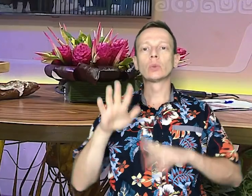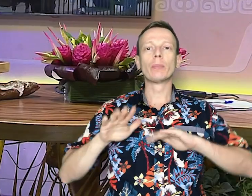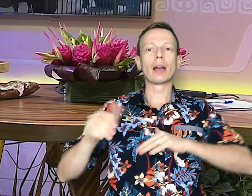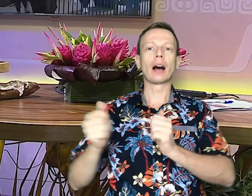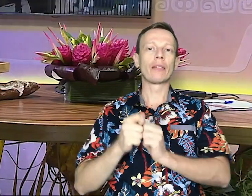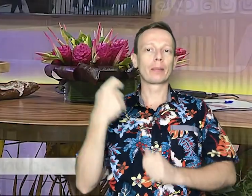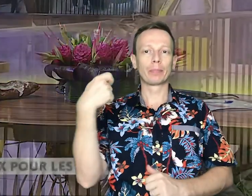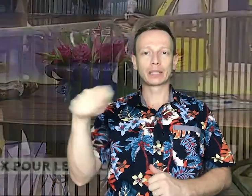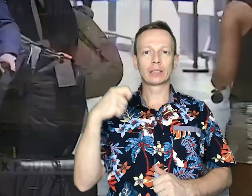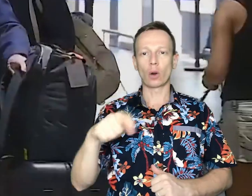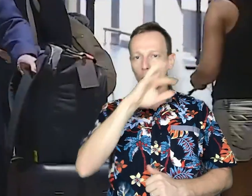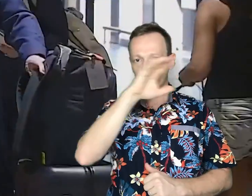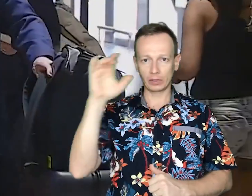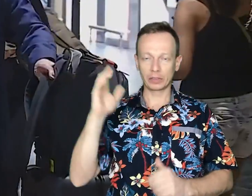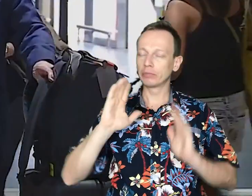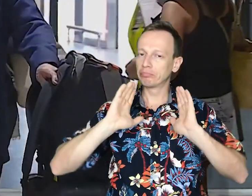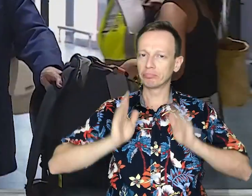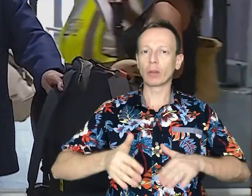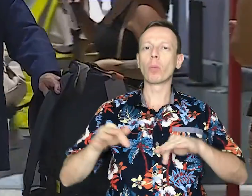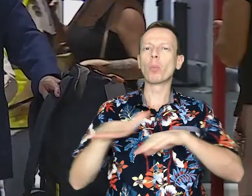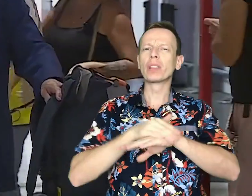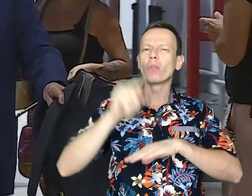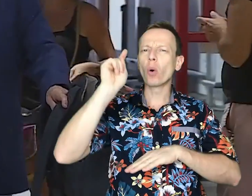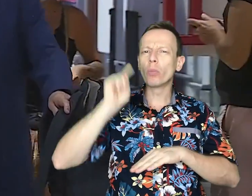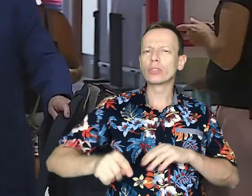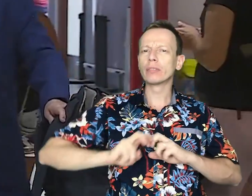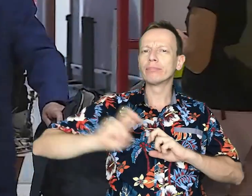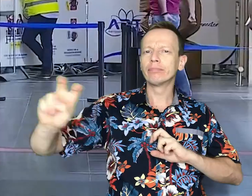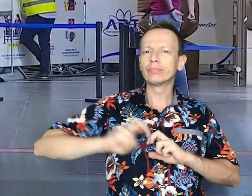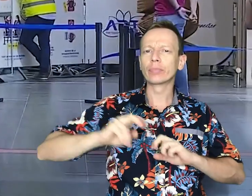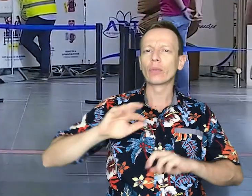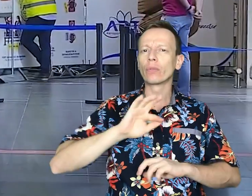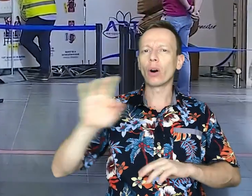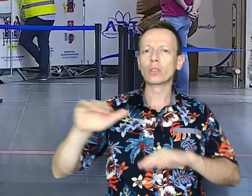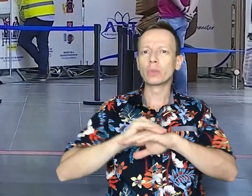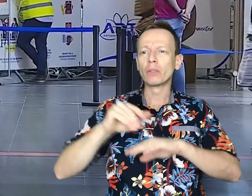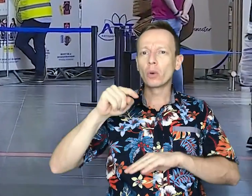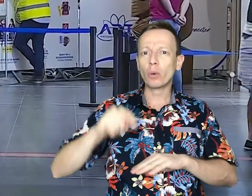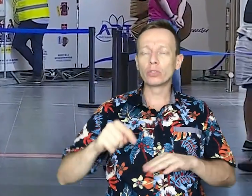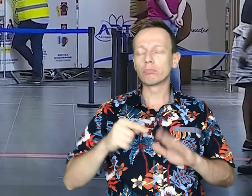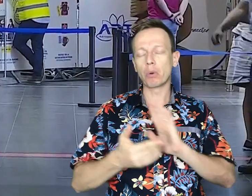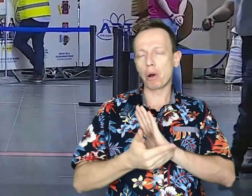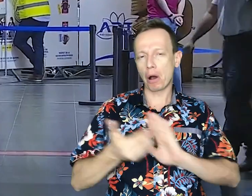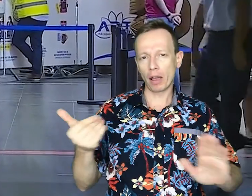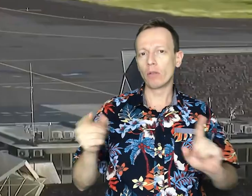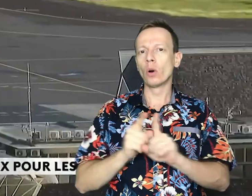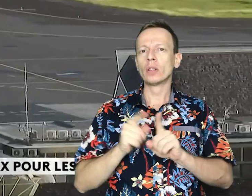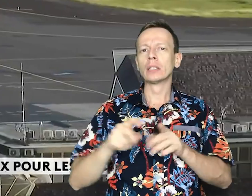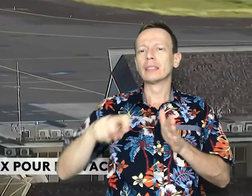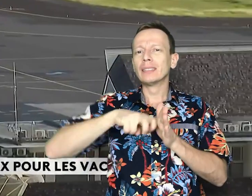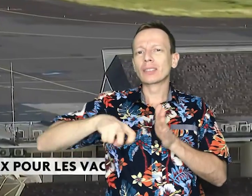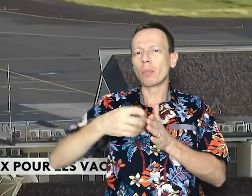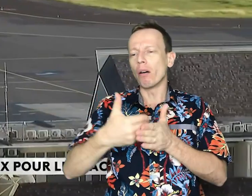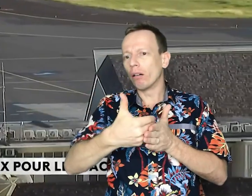motifs impérieux entre l'Hexagone et la Polynésie, ainsi que l'allègement des mesures d'isolement pour les personnes vaccinées à